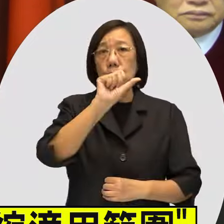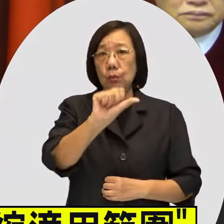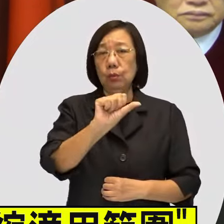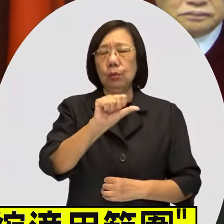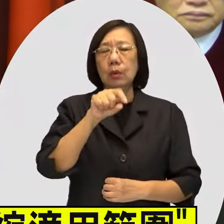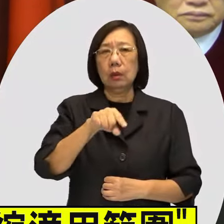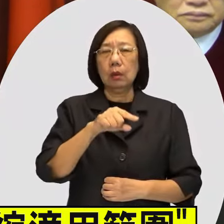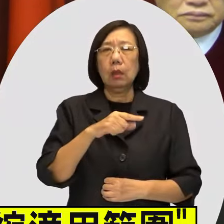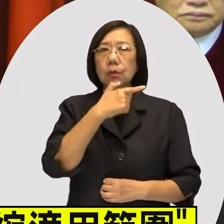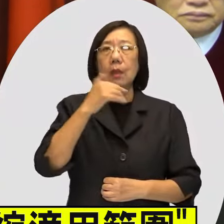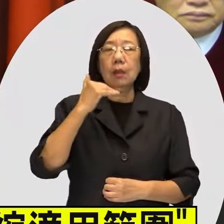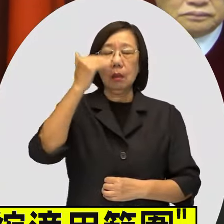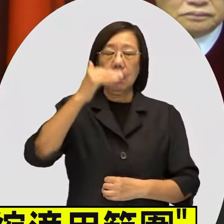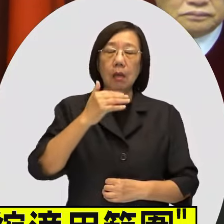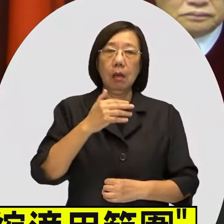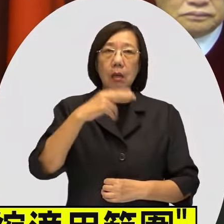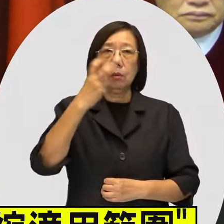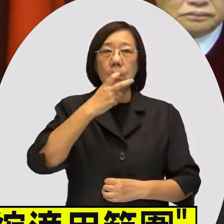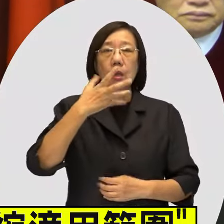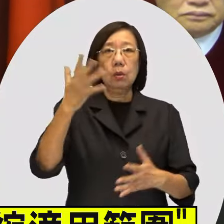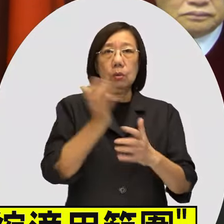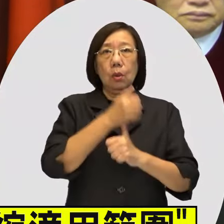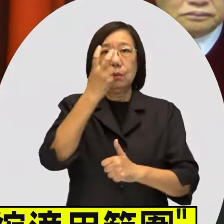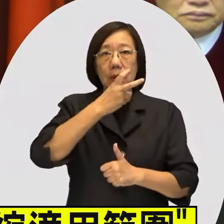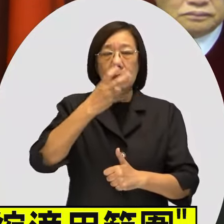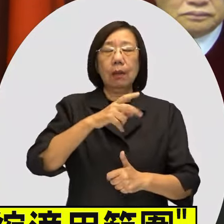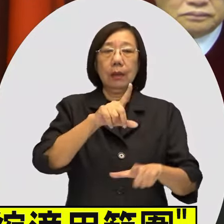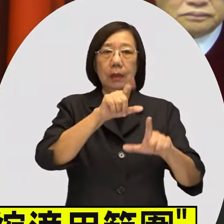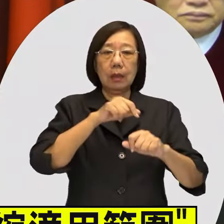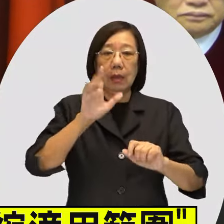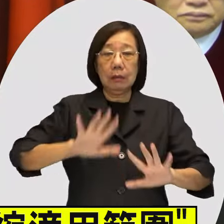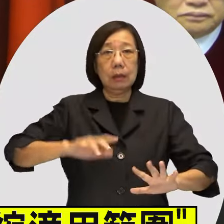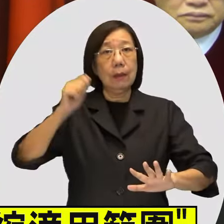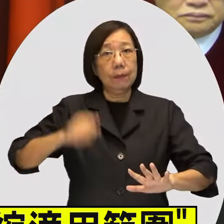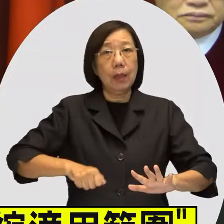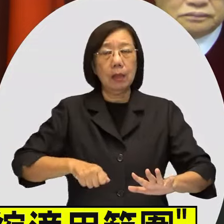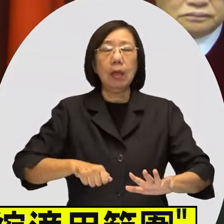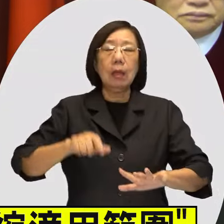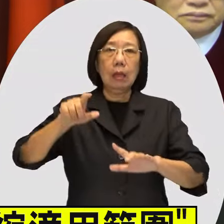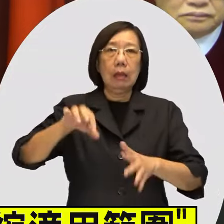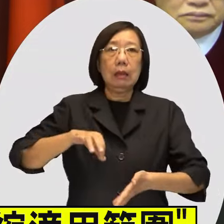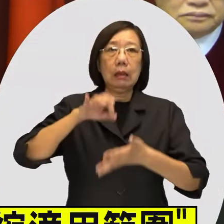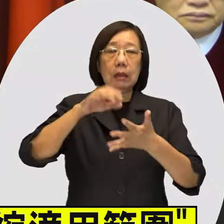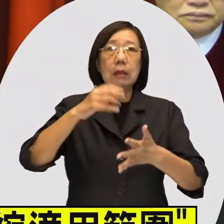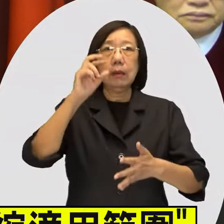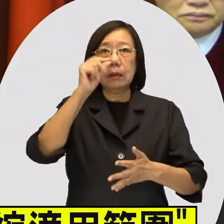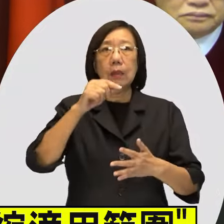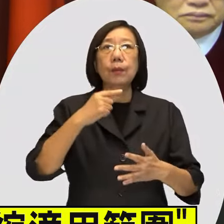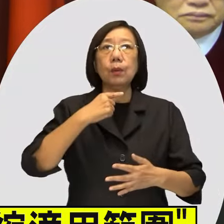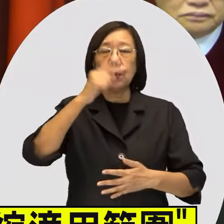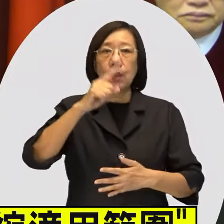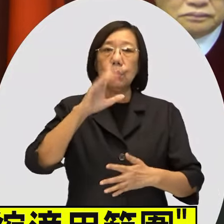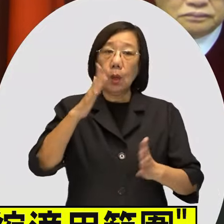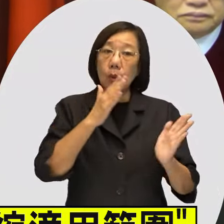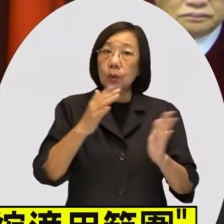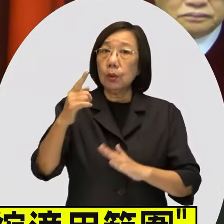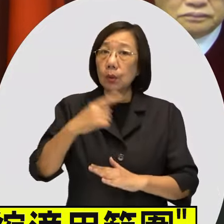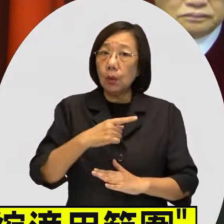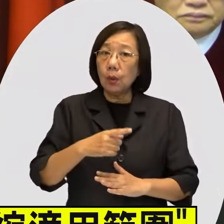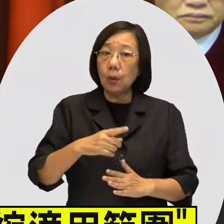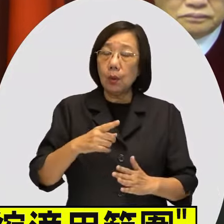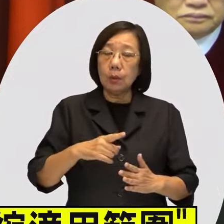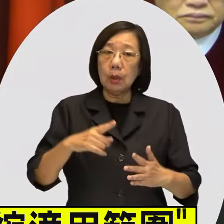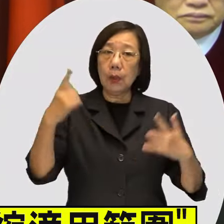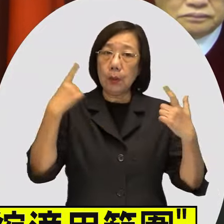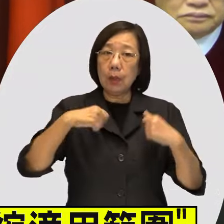任检察总长依本判决意旨所提起之非常上诉有理由而撤销原判